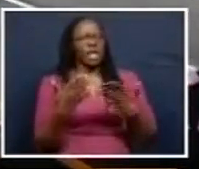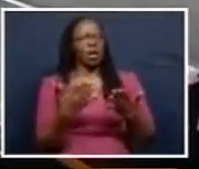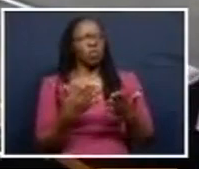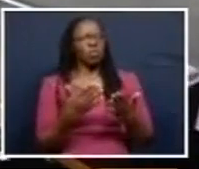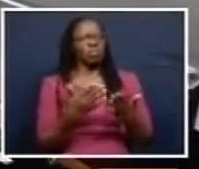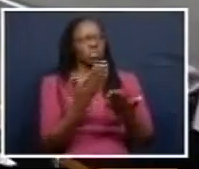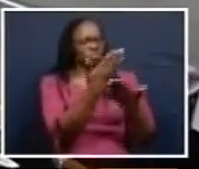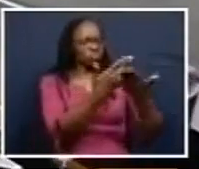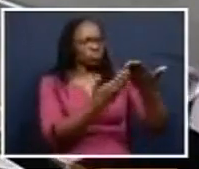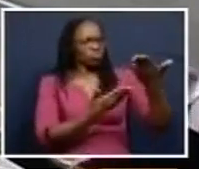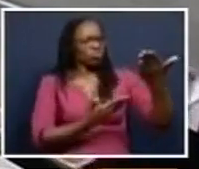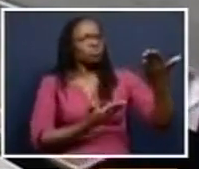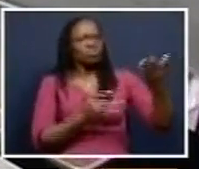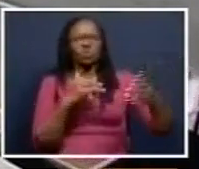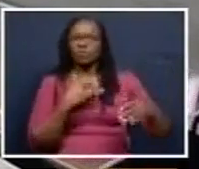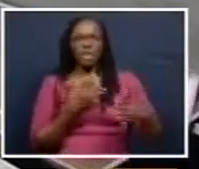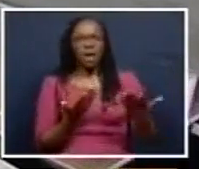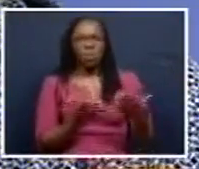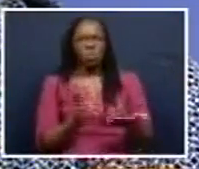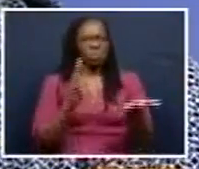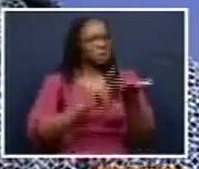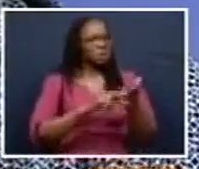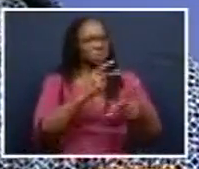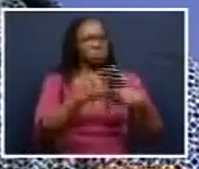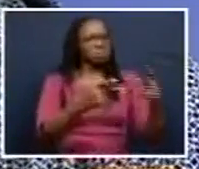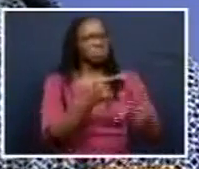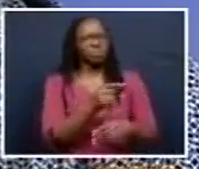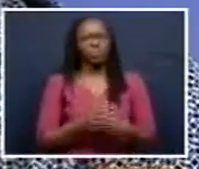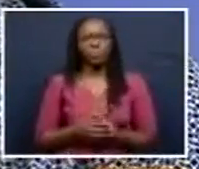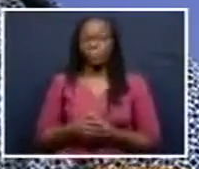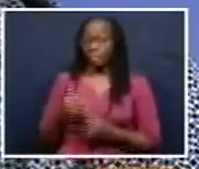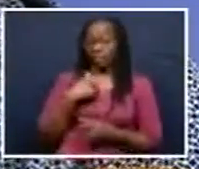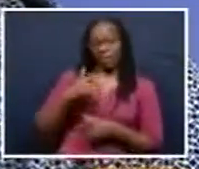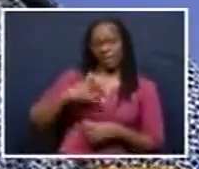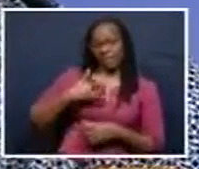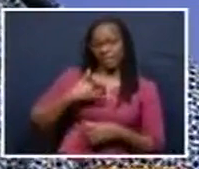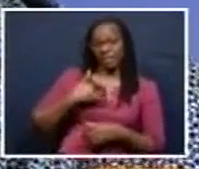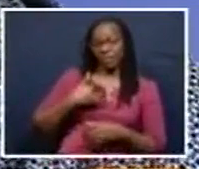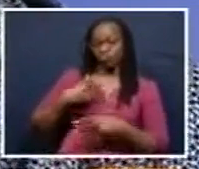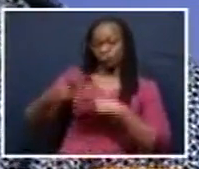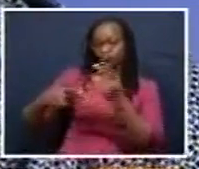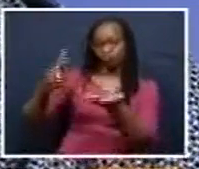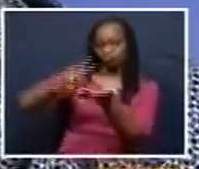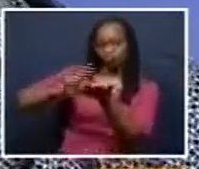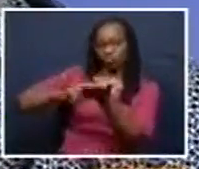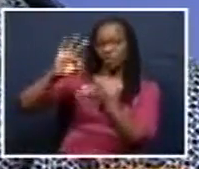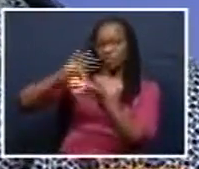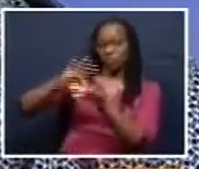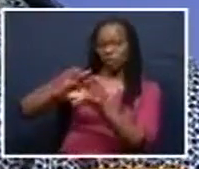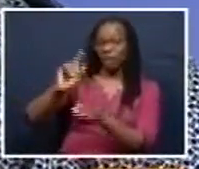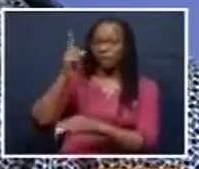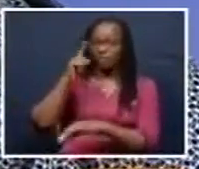Unazungumziaje zoezi lenyewe? Hii exercise ya kusajili watu wakupiga kura mara ya